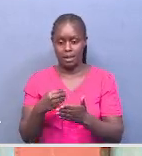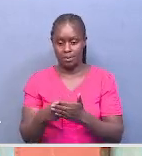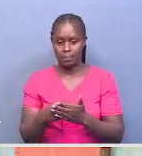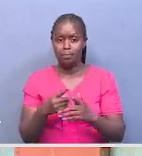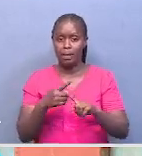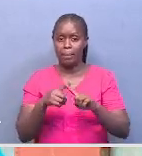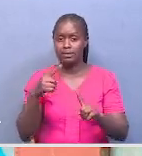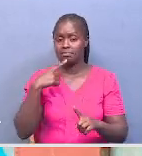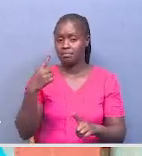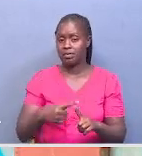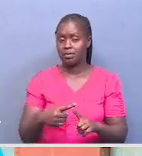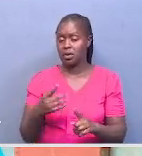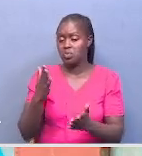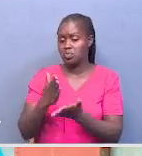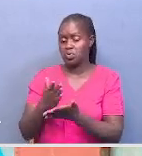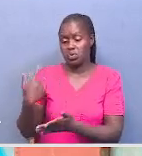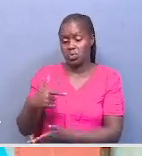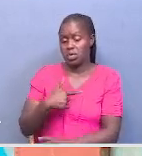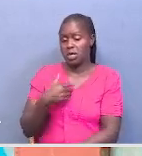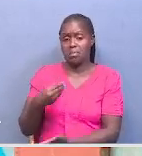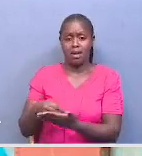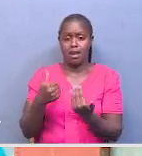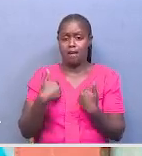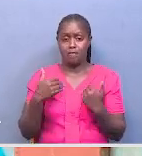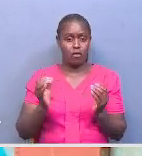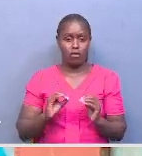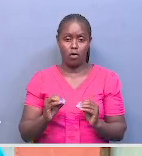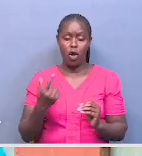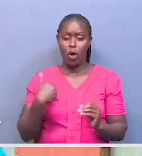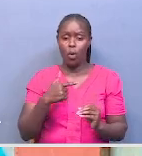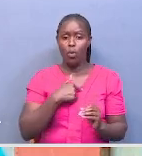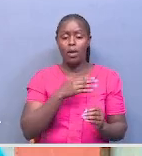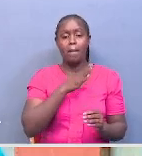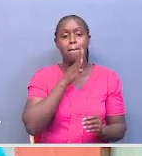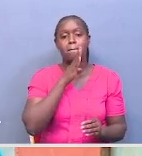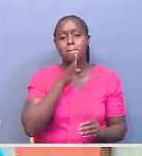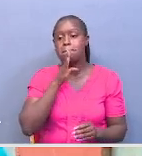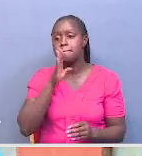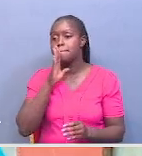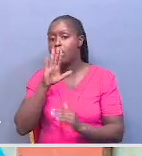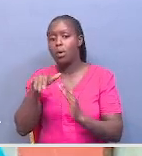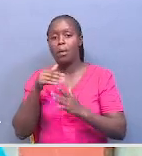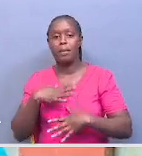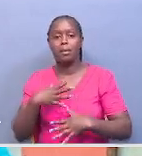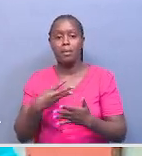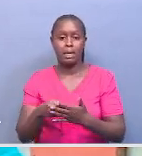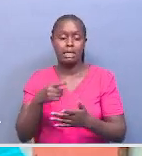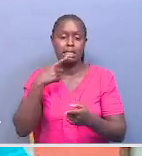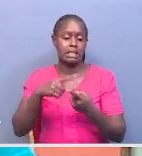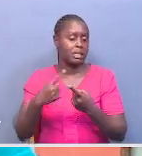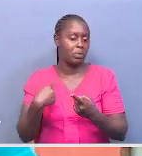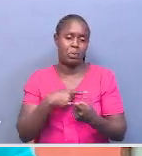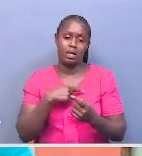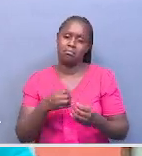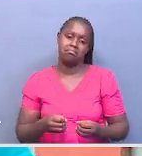pesa. Majirani tumewasumbua, hakuna kitu. Tumeishiwa kabisa.